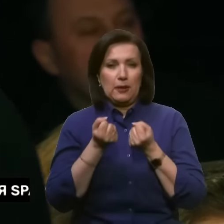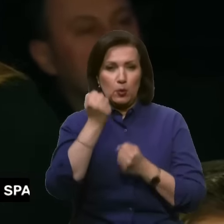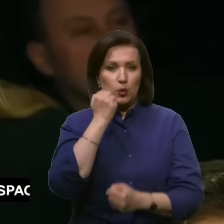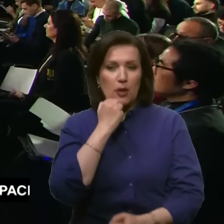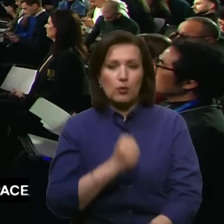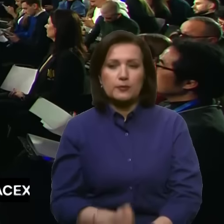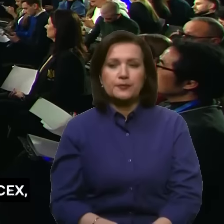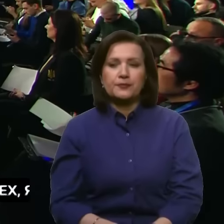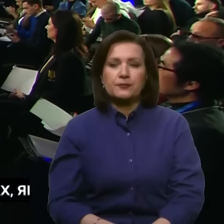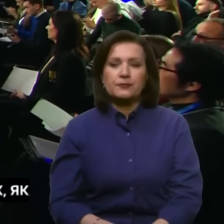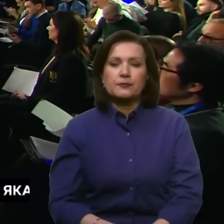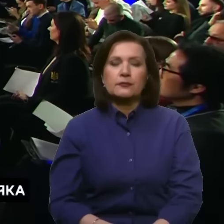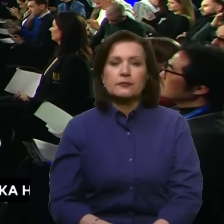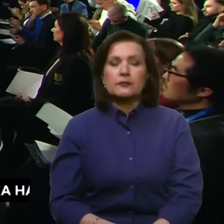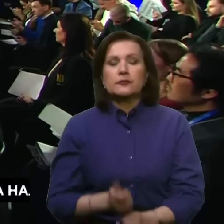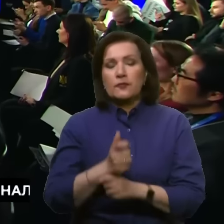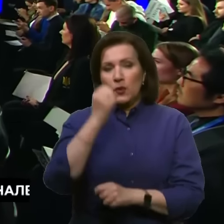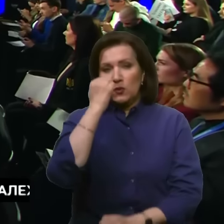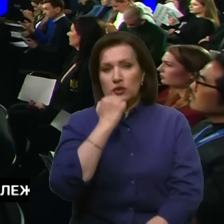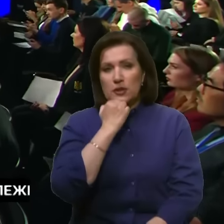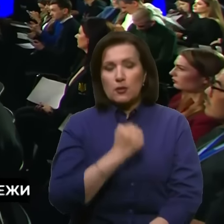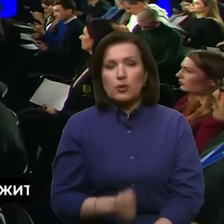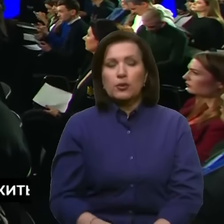Дякую. Дуже дякую.